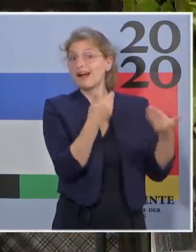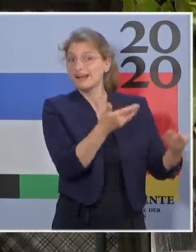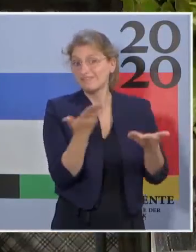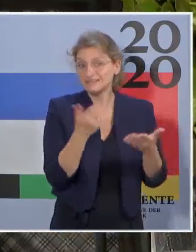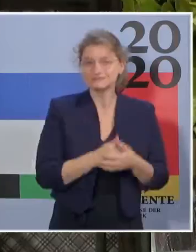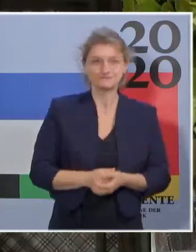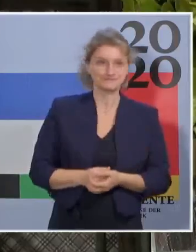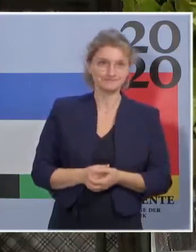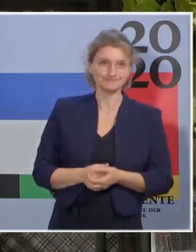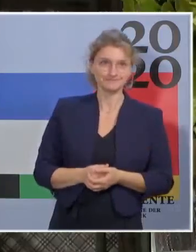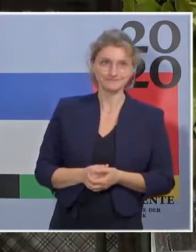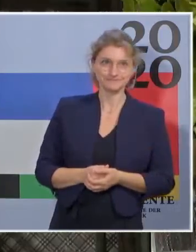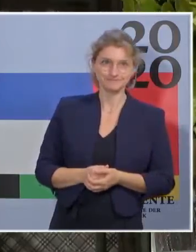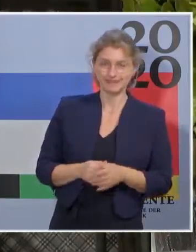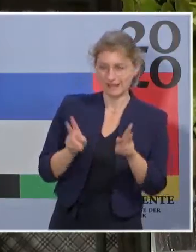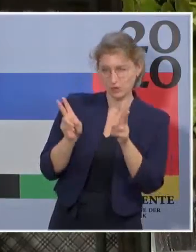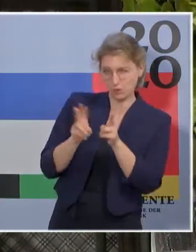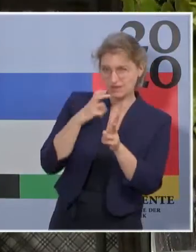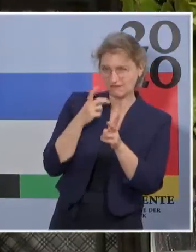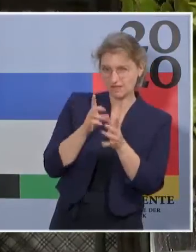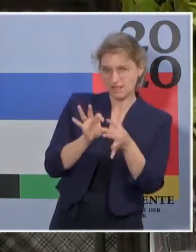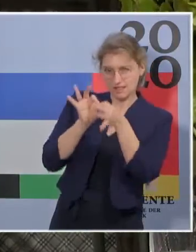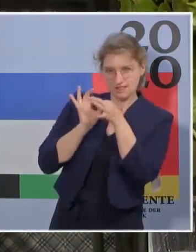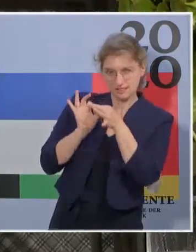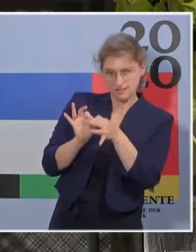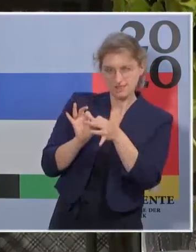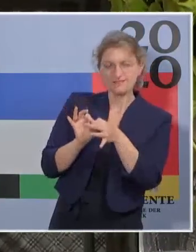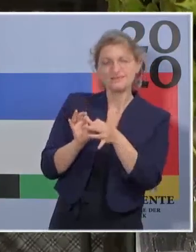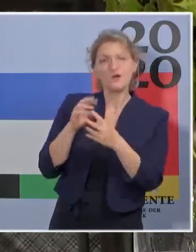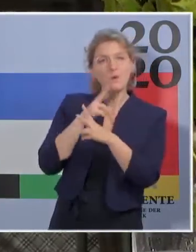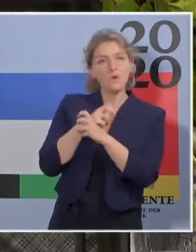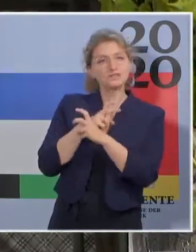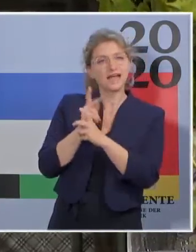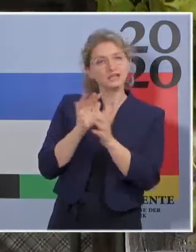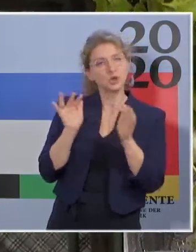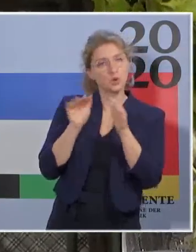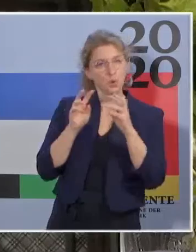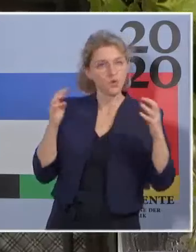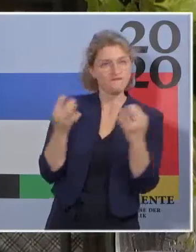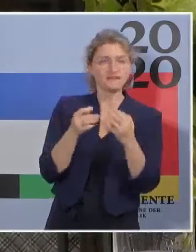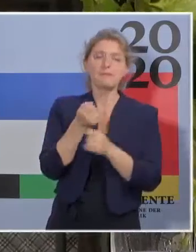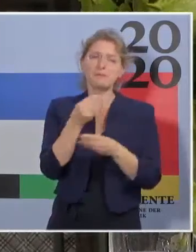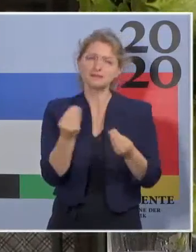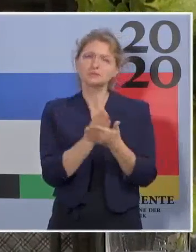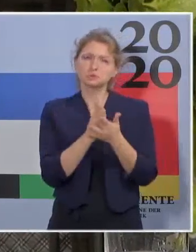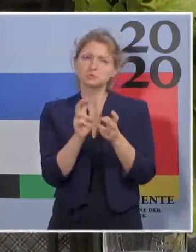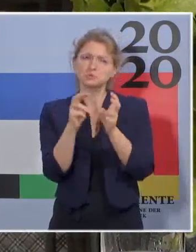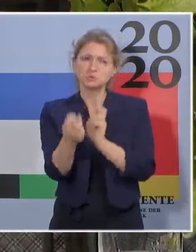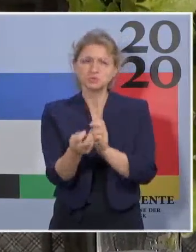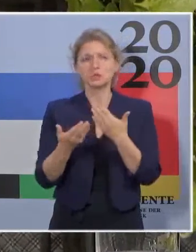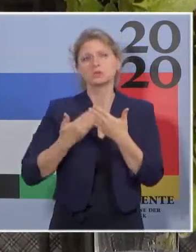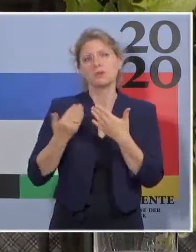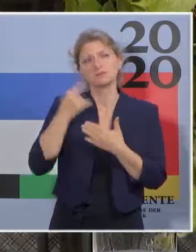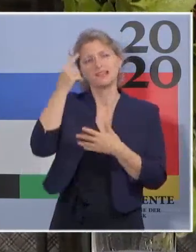an sich, ich möchte nur ganz kurz da anschließen, ist aus dem Konvent ja doch einiges umgesetzt worden, wenn ich nur etwa an die